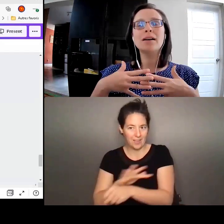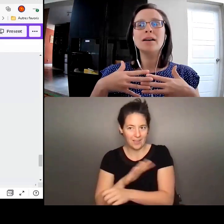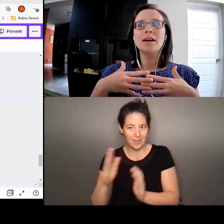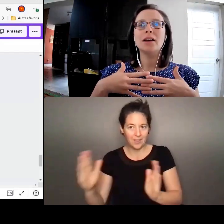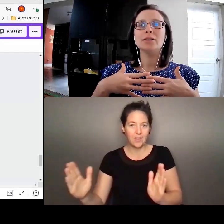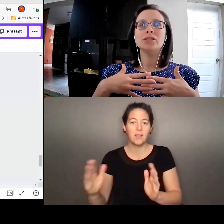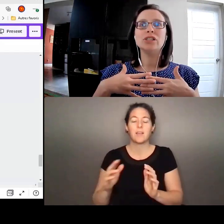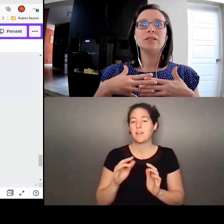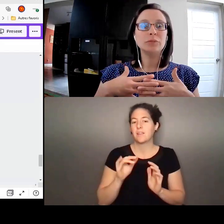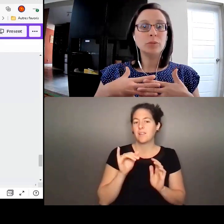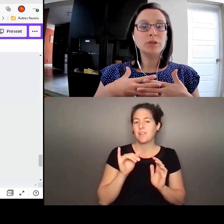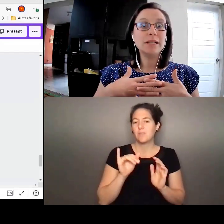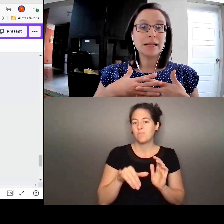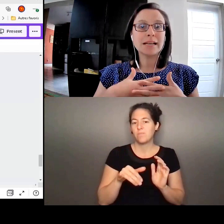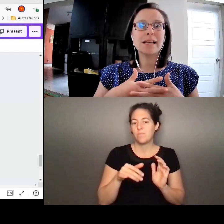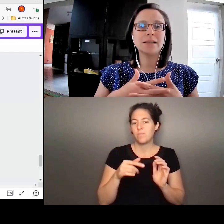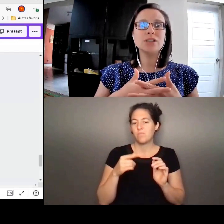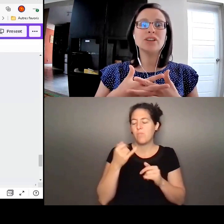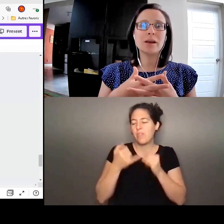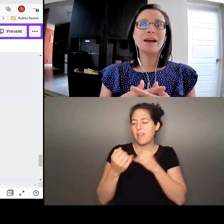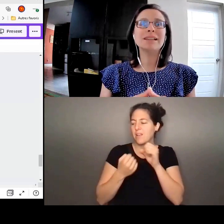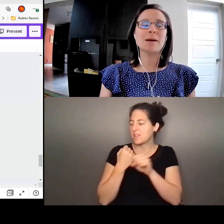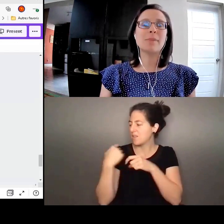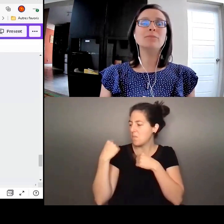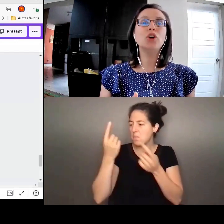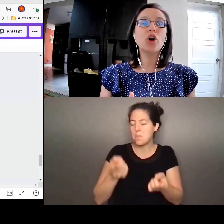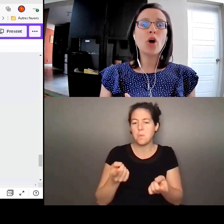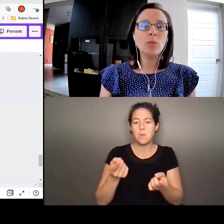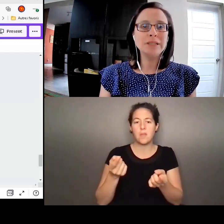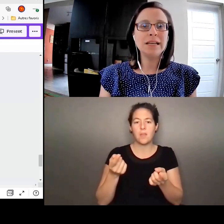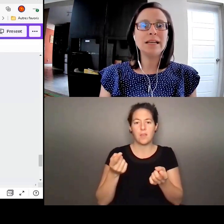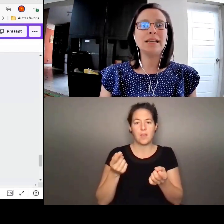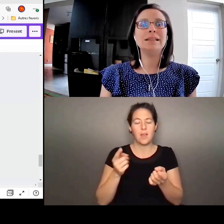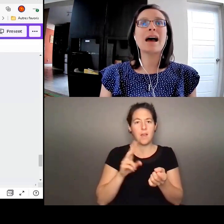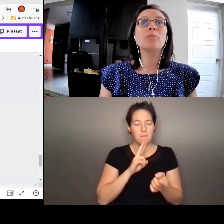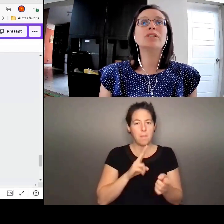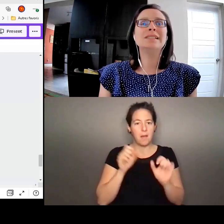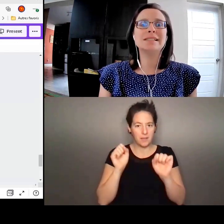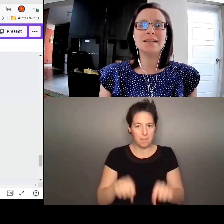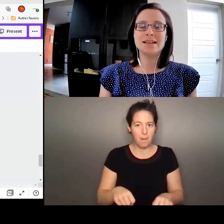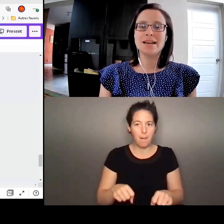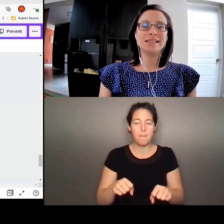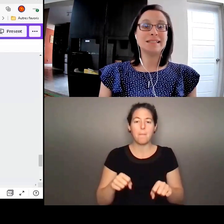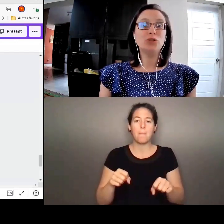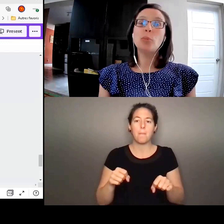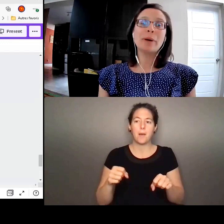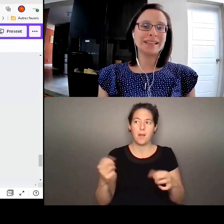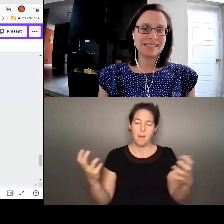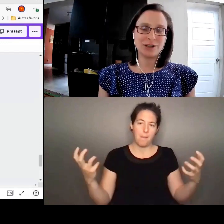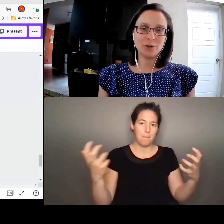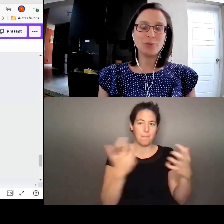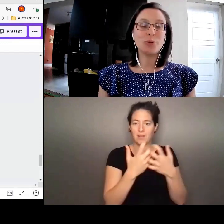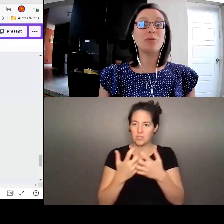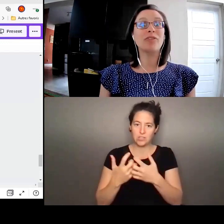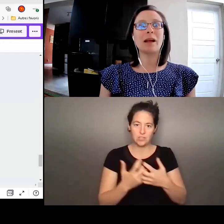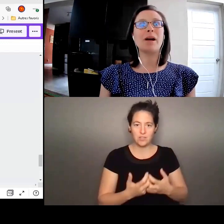vraiment, depuis les dernières années, j'ai vraiment été capable de combiner et d'harmoniser ces deux